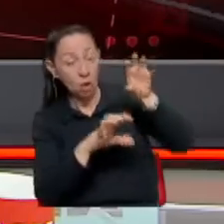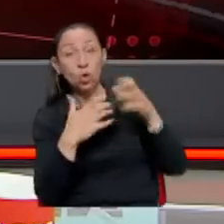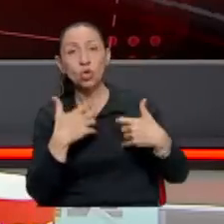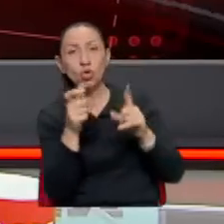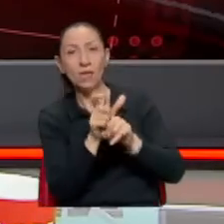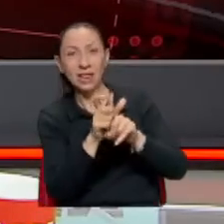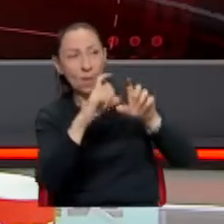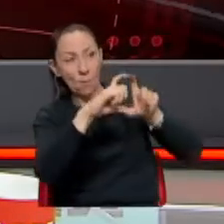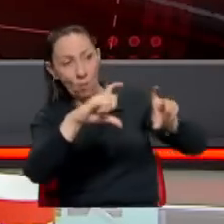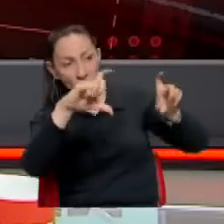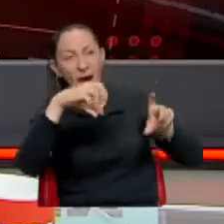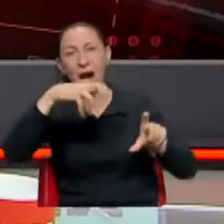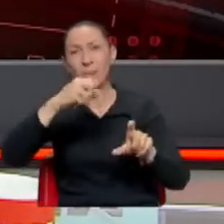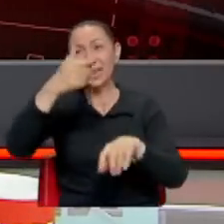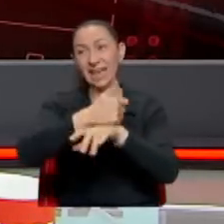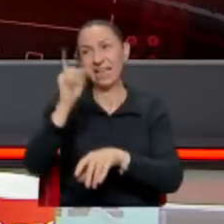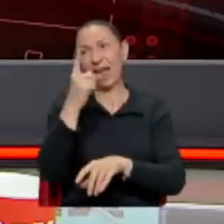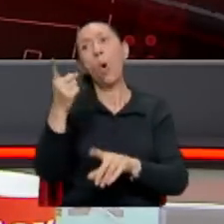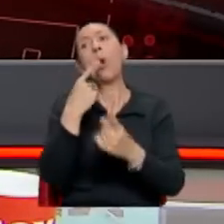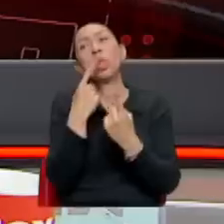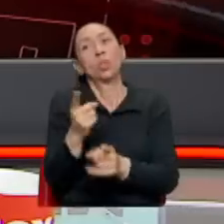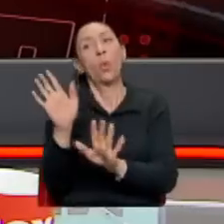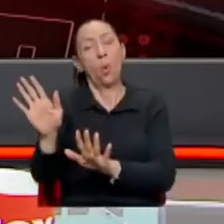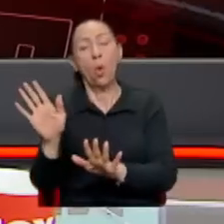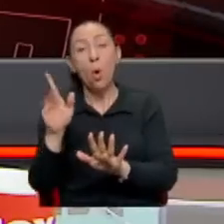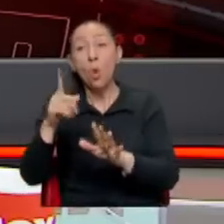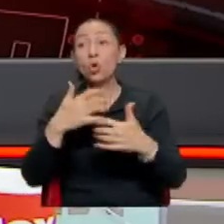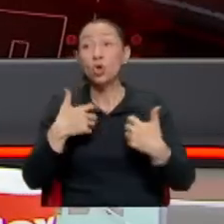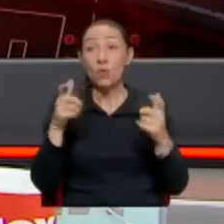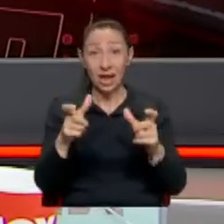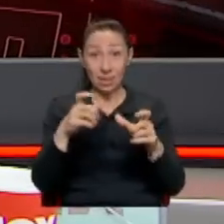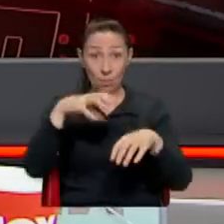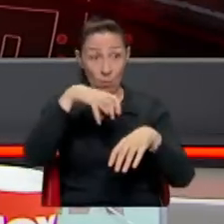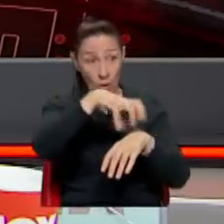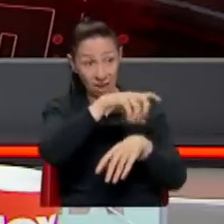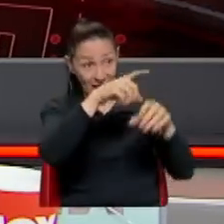bölge iddiası var AK Parti iktidarının. O güvenli bölge